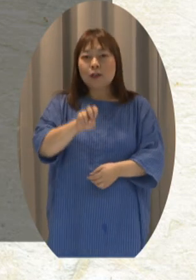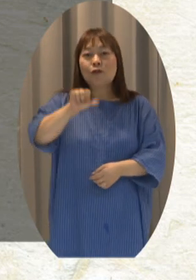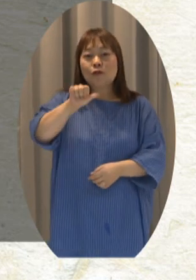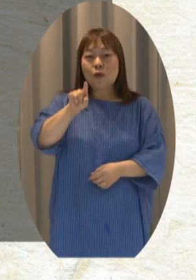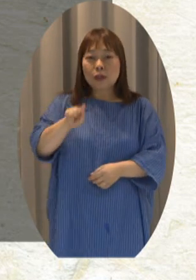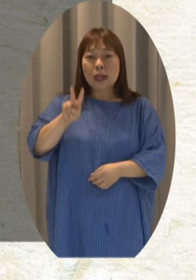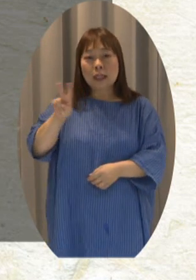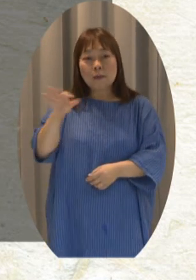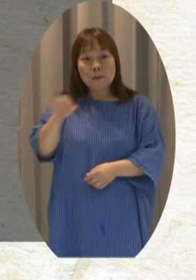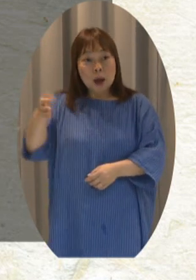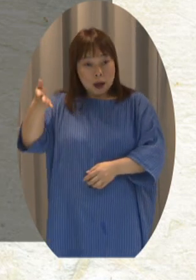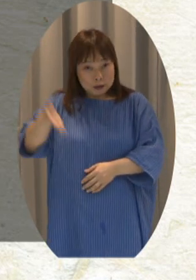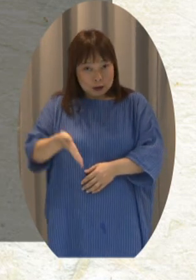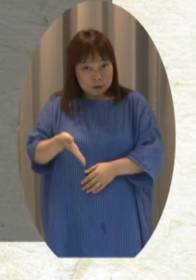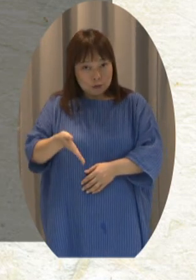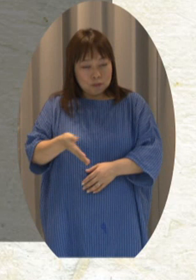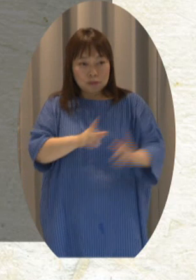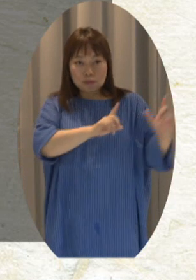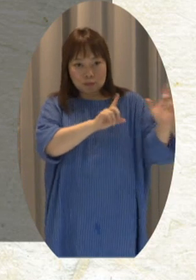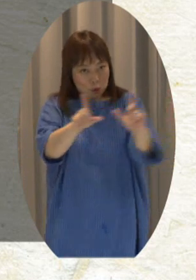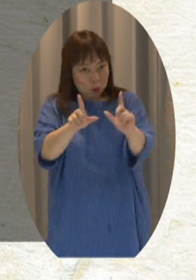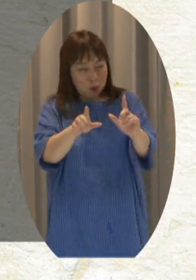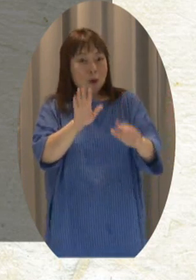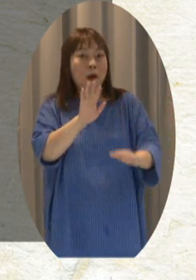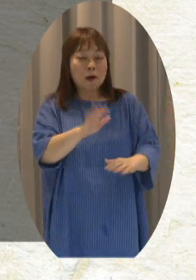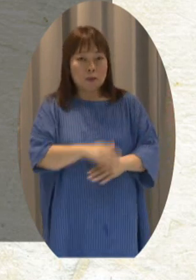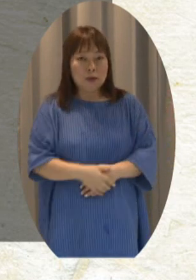25.2% と答えています。